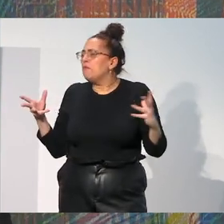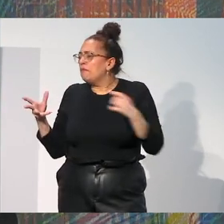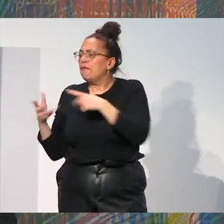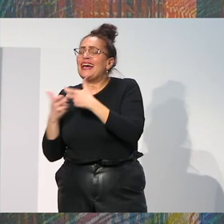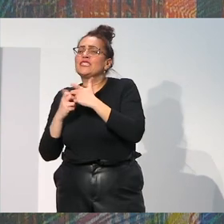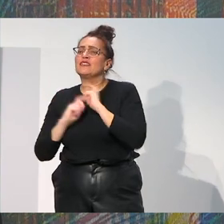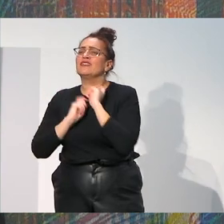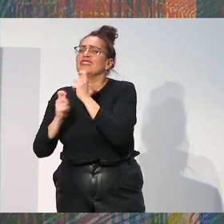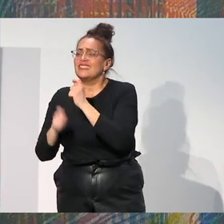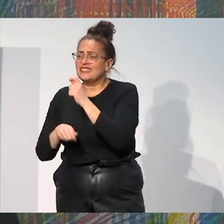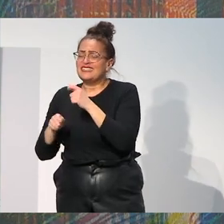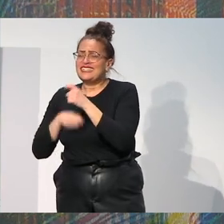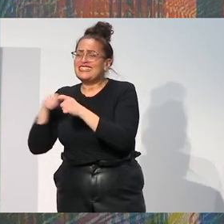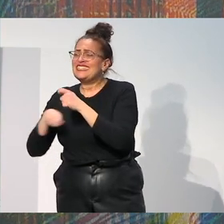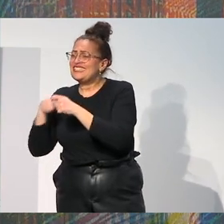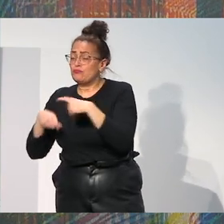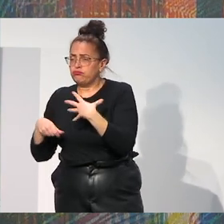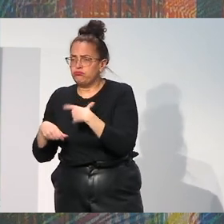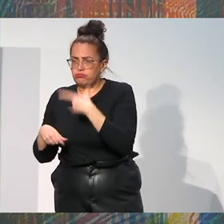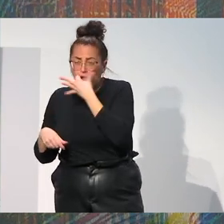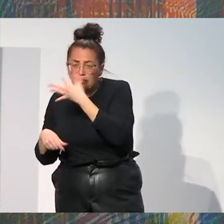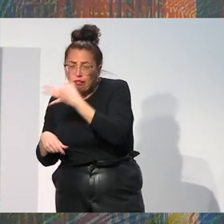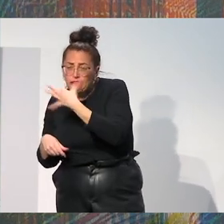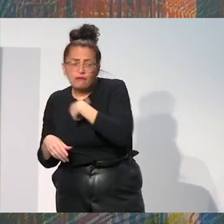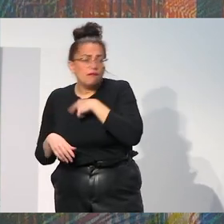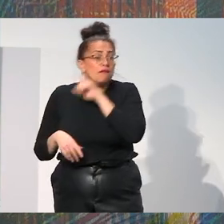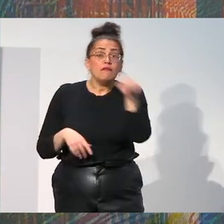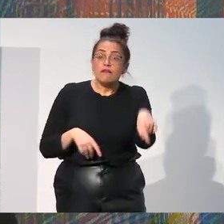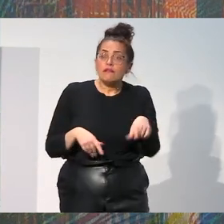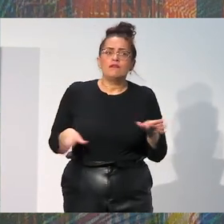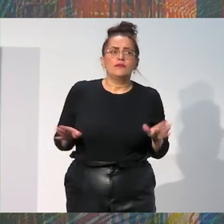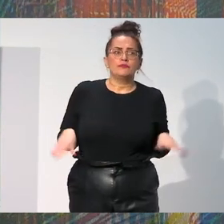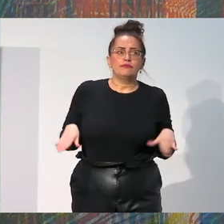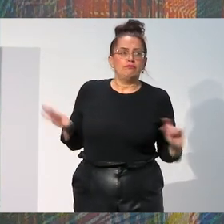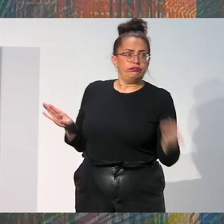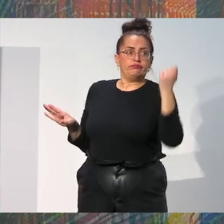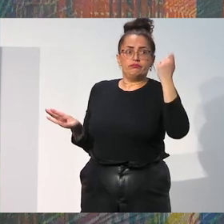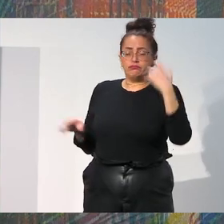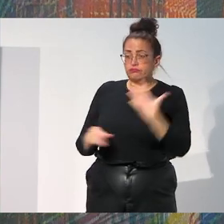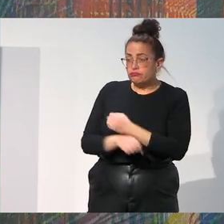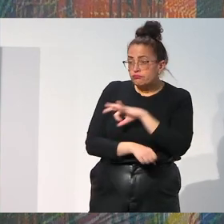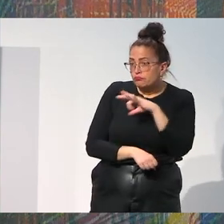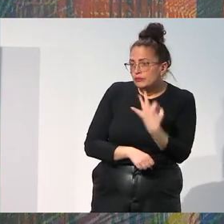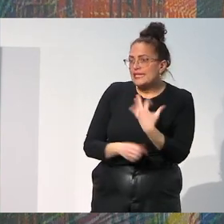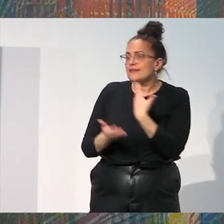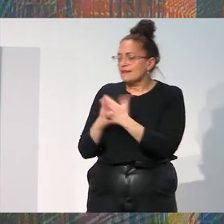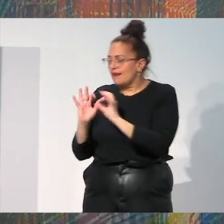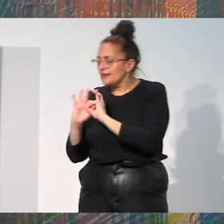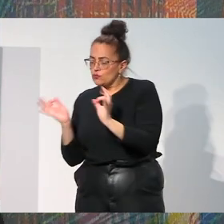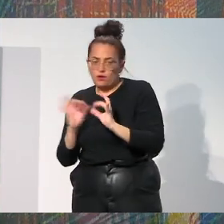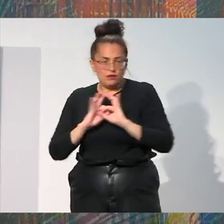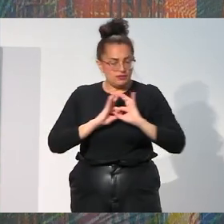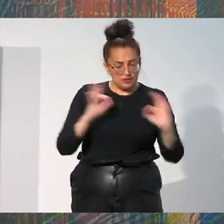à aller pêcher comme un pingouin. Peu importe à la limite, mais ça prend. Et ça finit par faire cette histoire individuelle qui, à